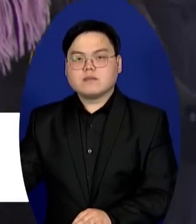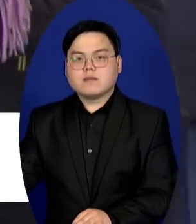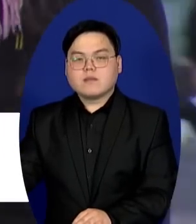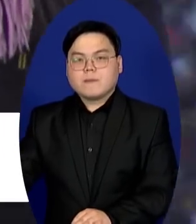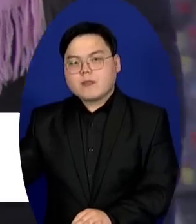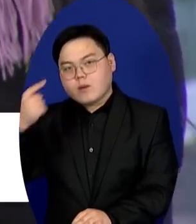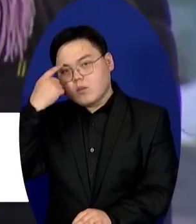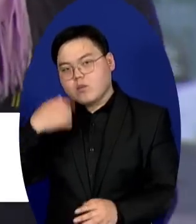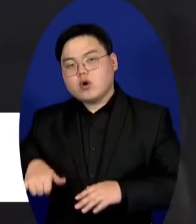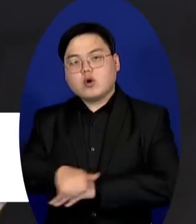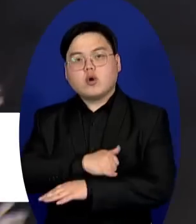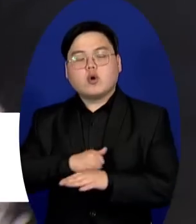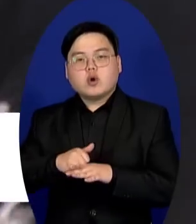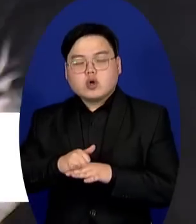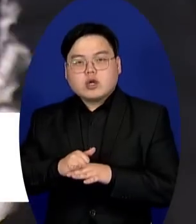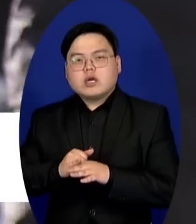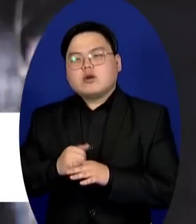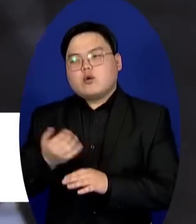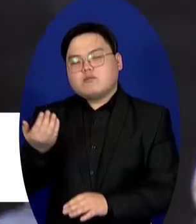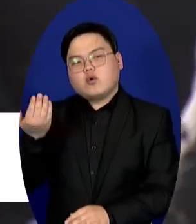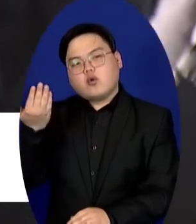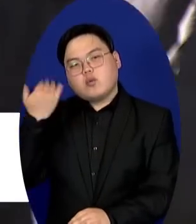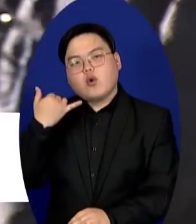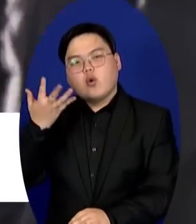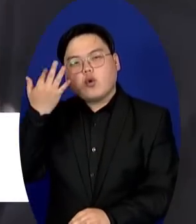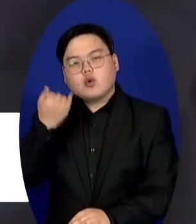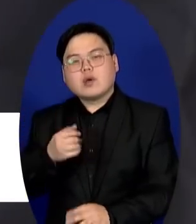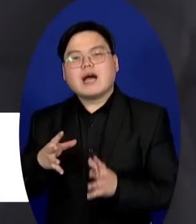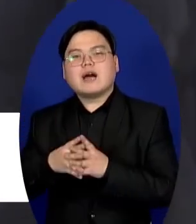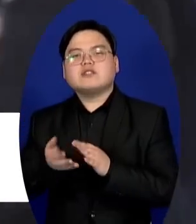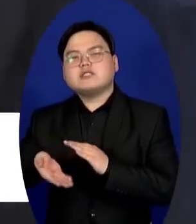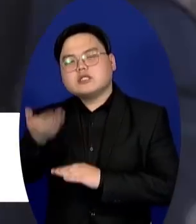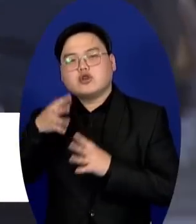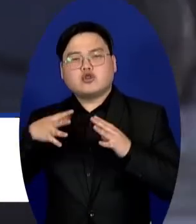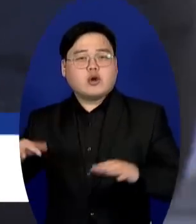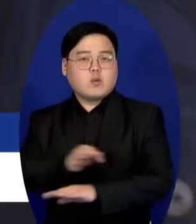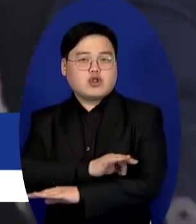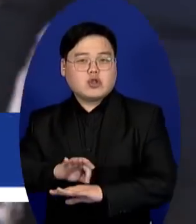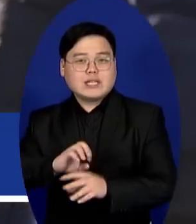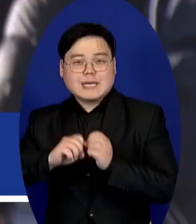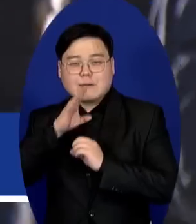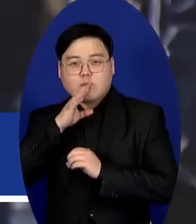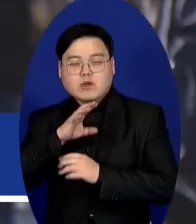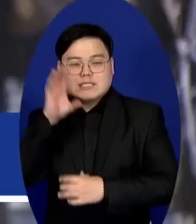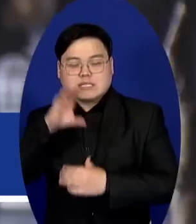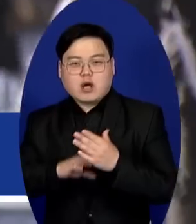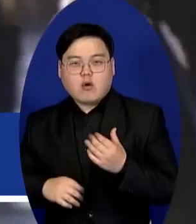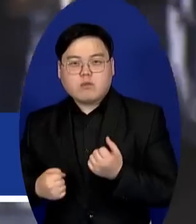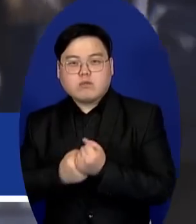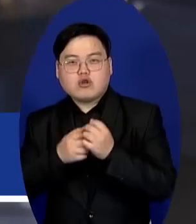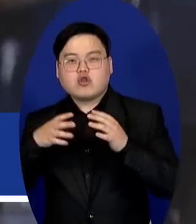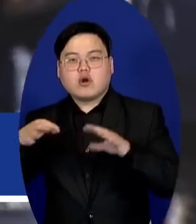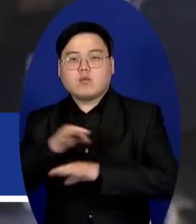Манай улсад ойрын жилүүдэд 10 орчим мега төсөл хэрэгжнэ. За өөрөөр хэлэх юм бол том хөрөнгө оруулалттай төслийн